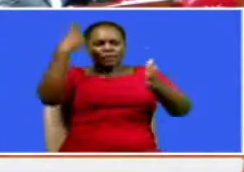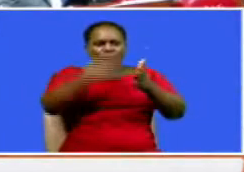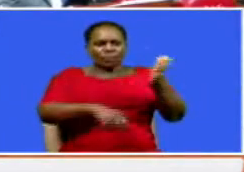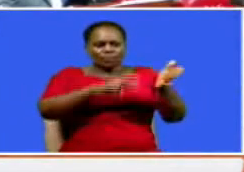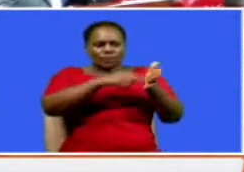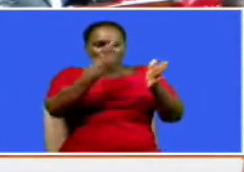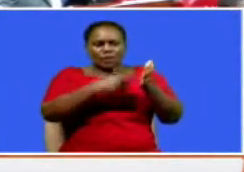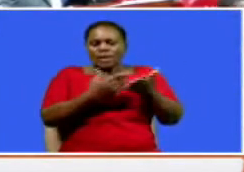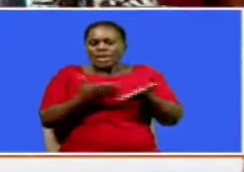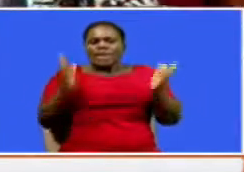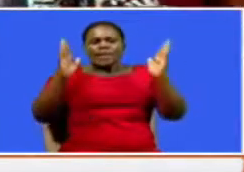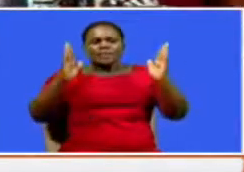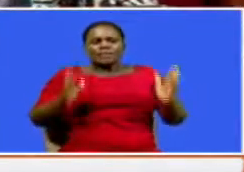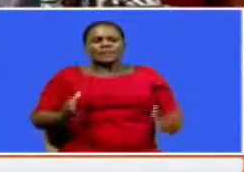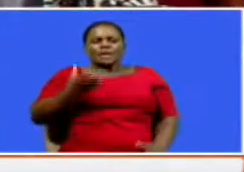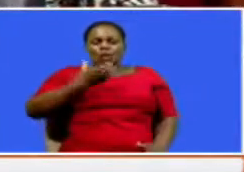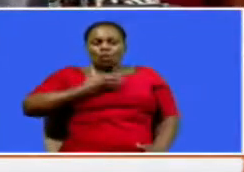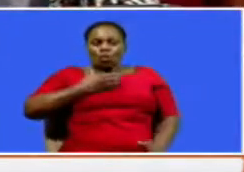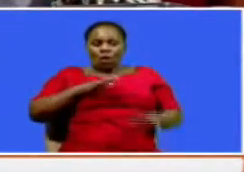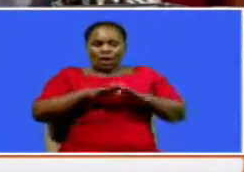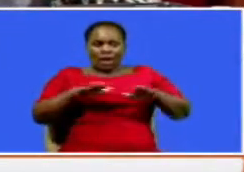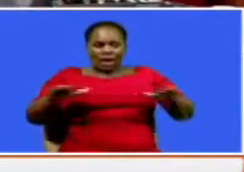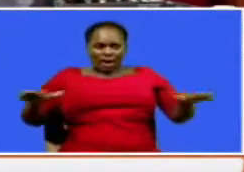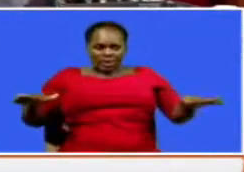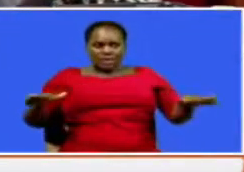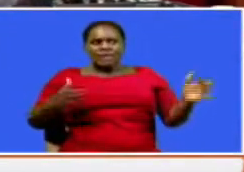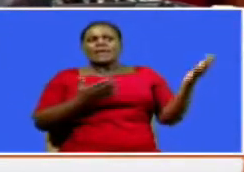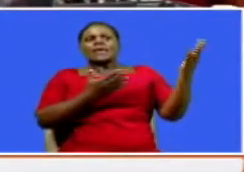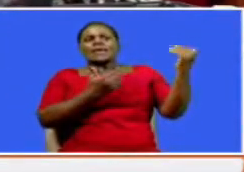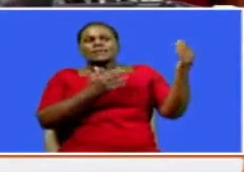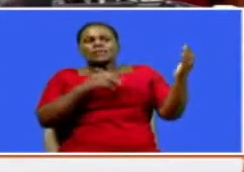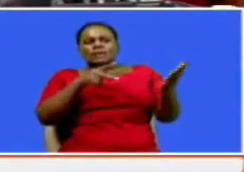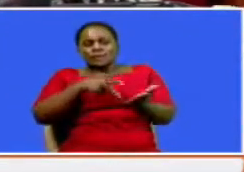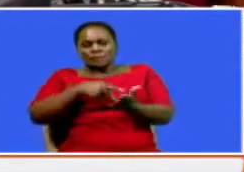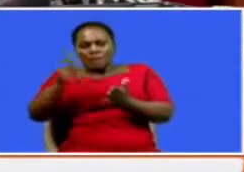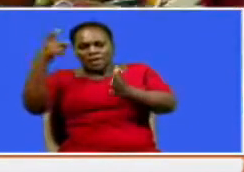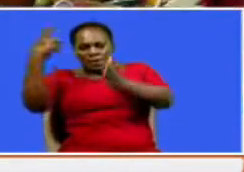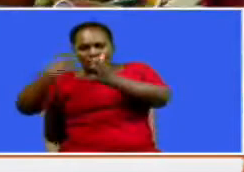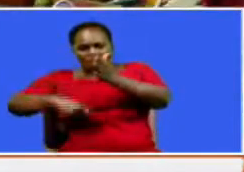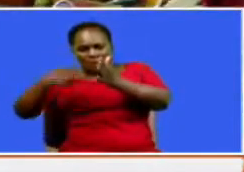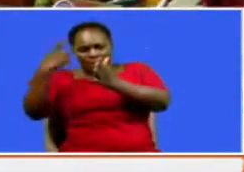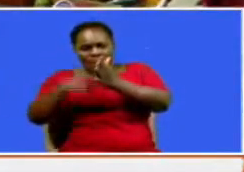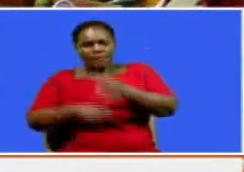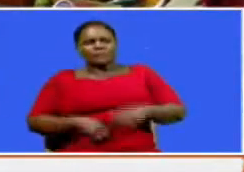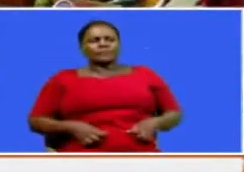kumaanisha yeyote anayemiliki shamba atatarajiwa kulipa kodi.